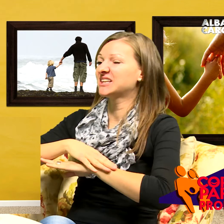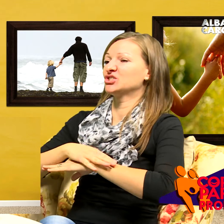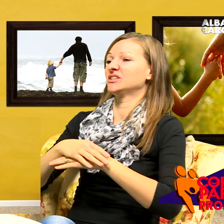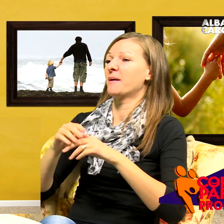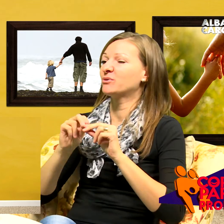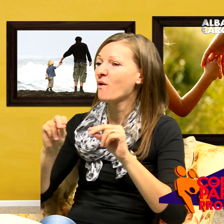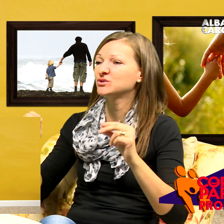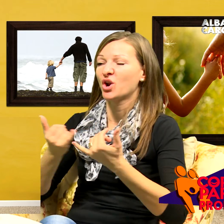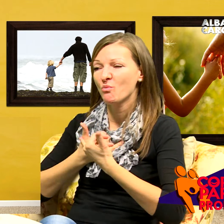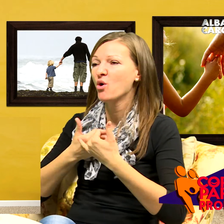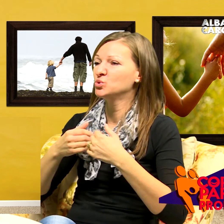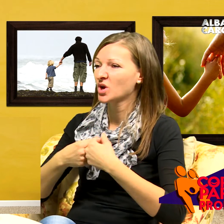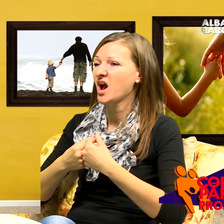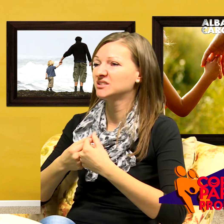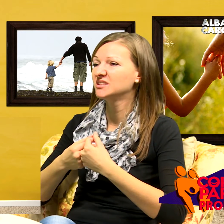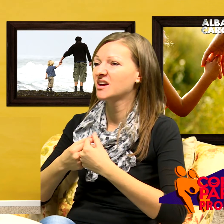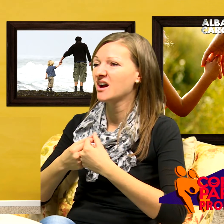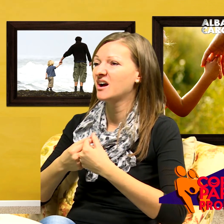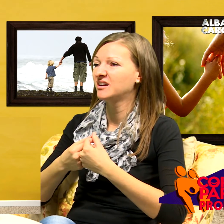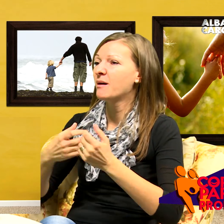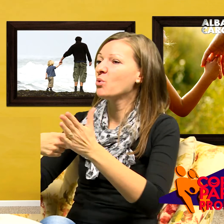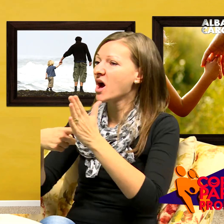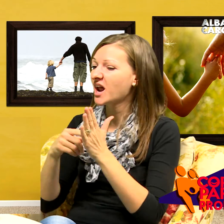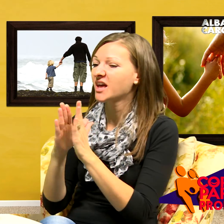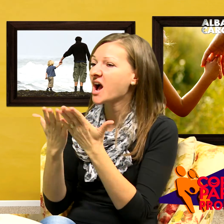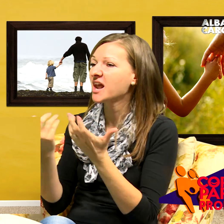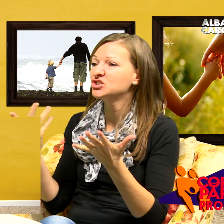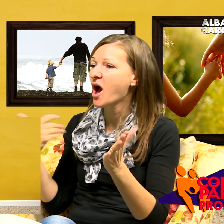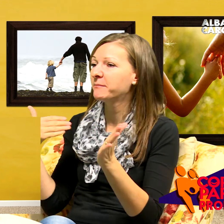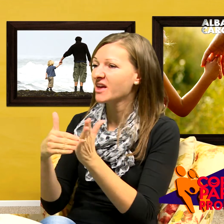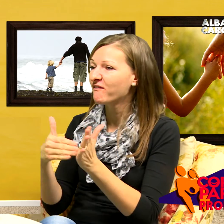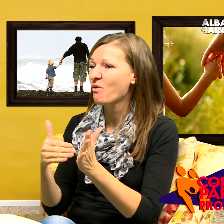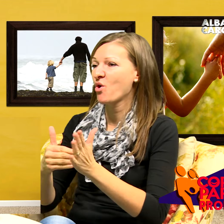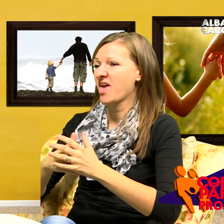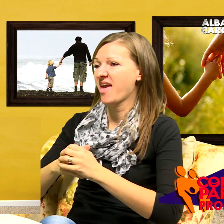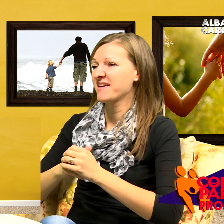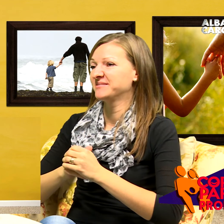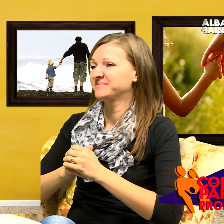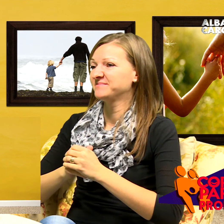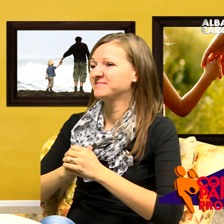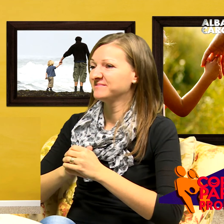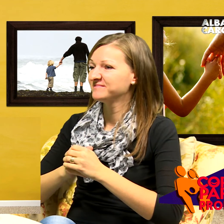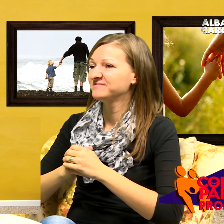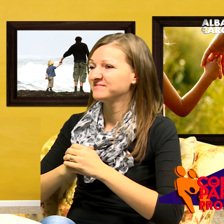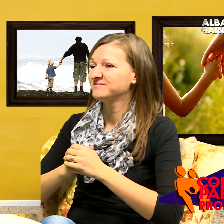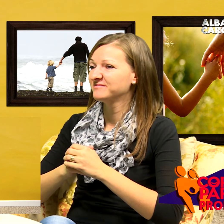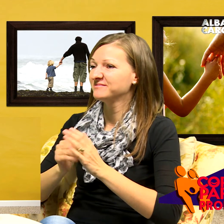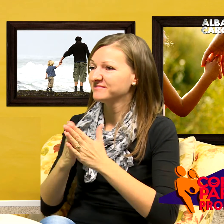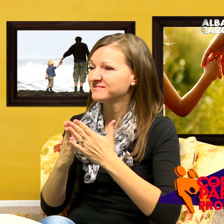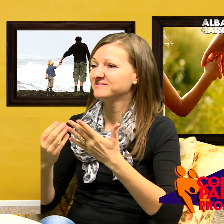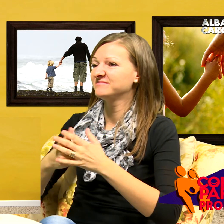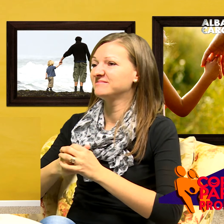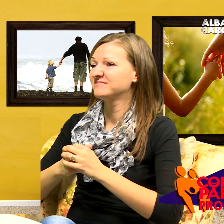a avut ajutor din partea colegilor, din partea profesorilor. Ea a fost